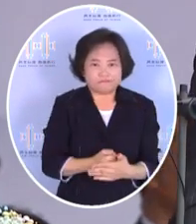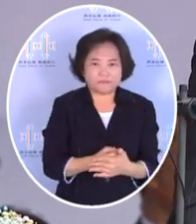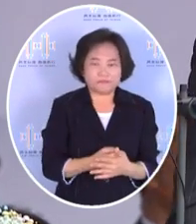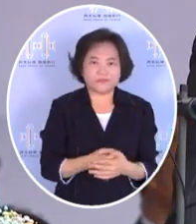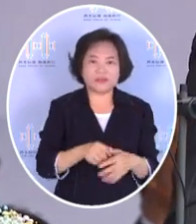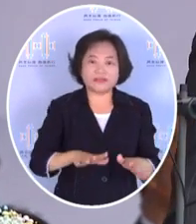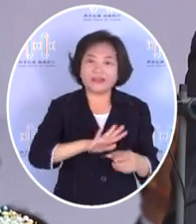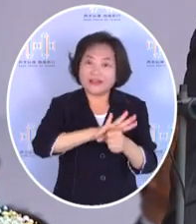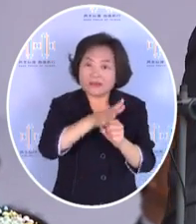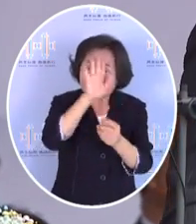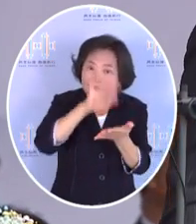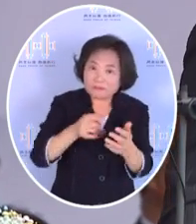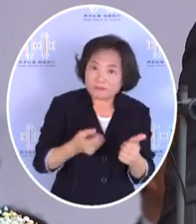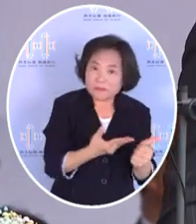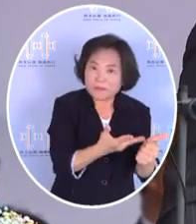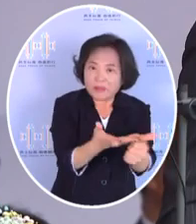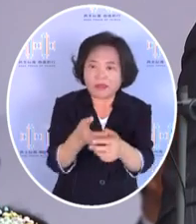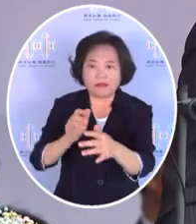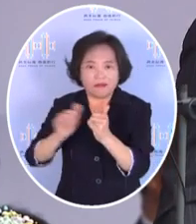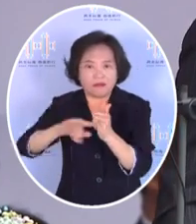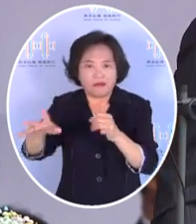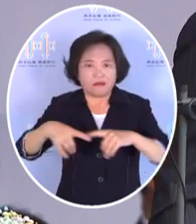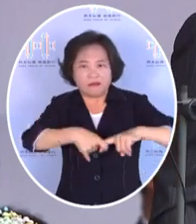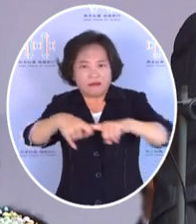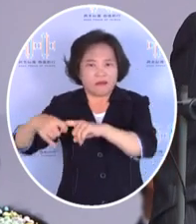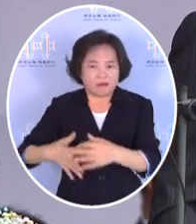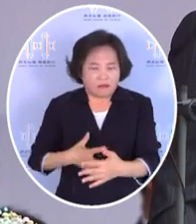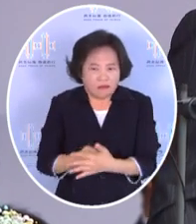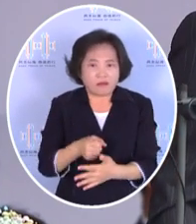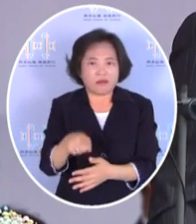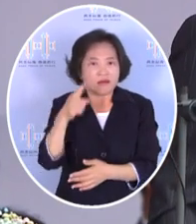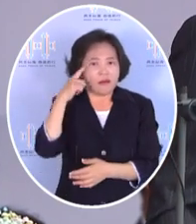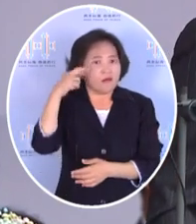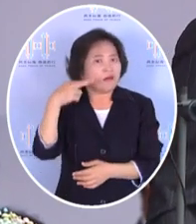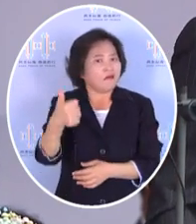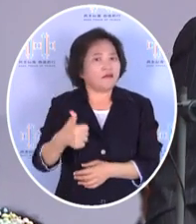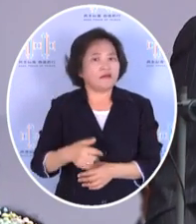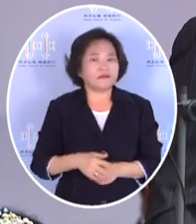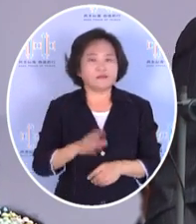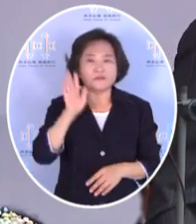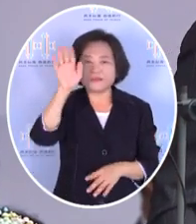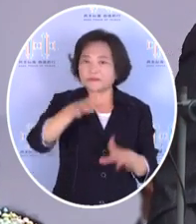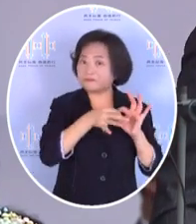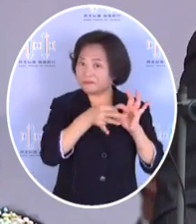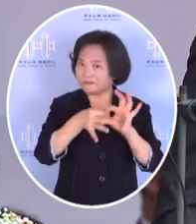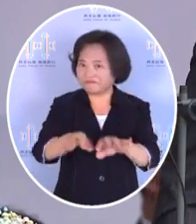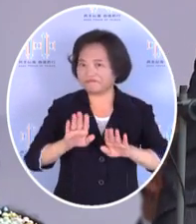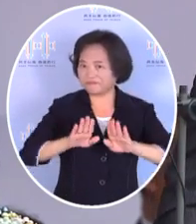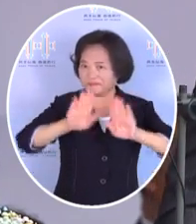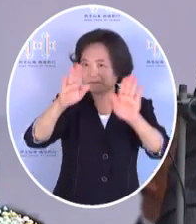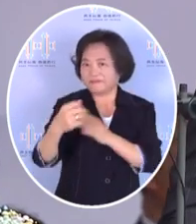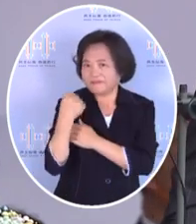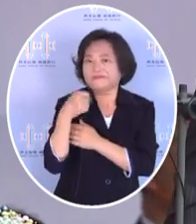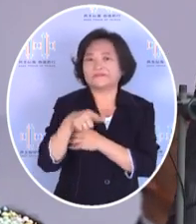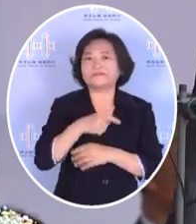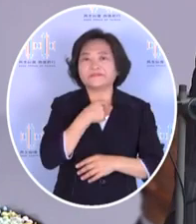情可以凝聚出台湾人民团结的意识，给我们继续前进的勇